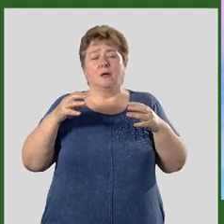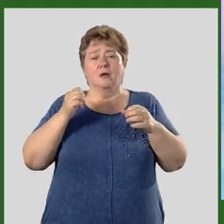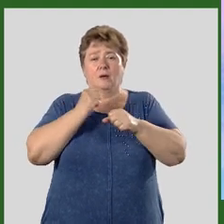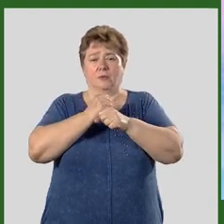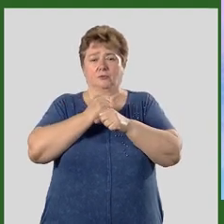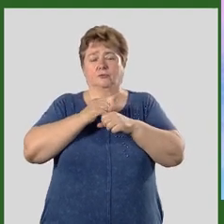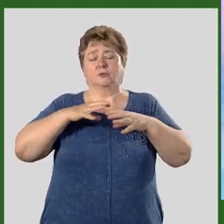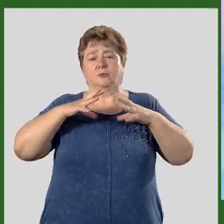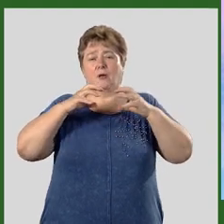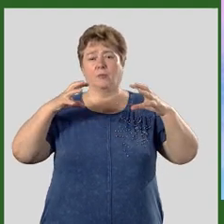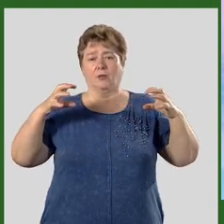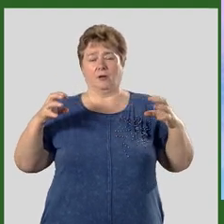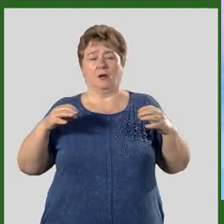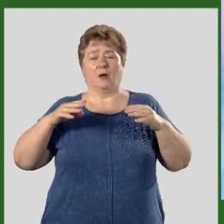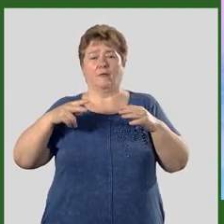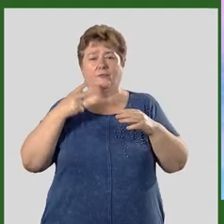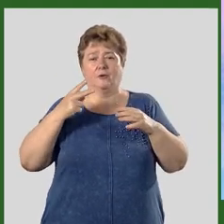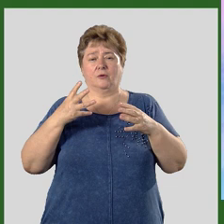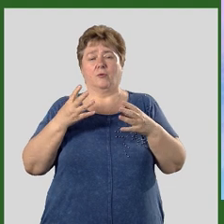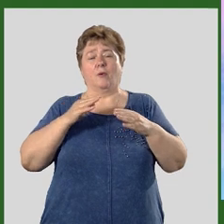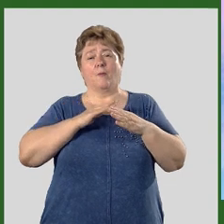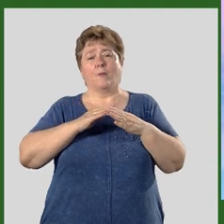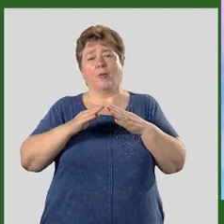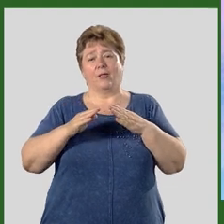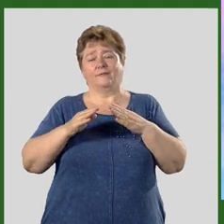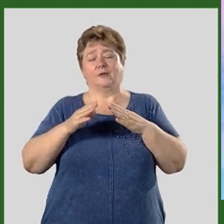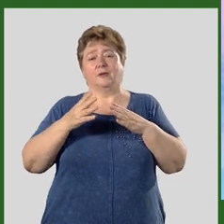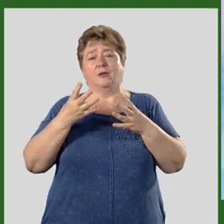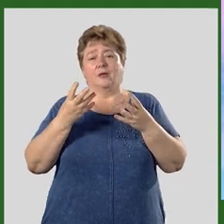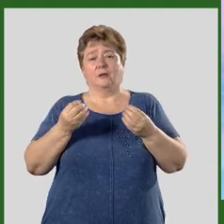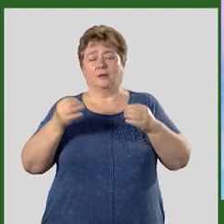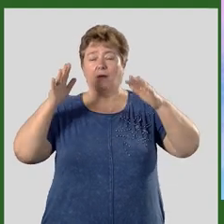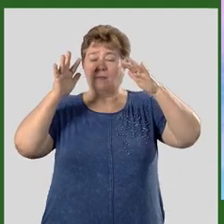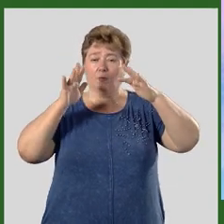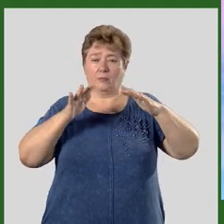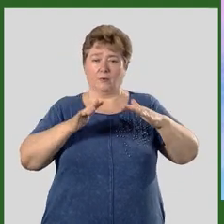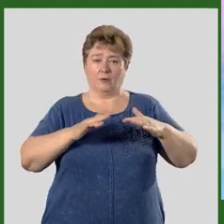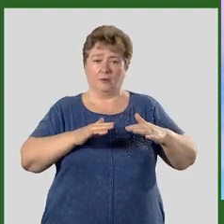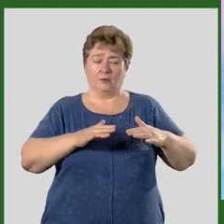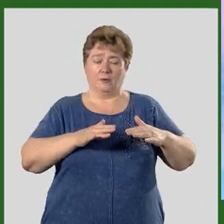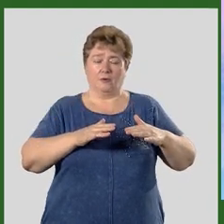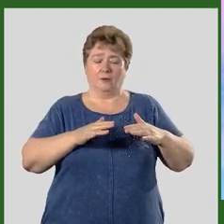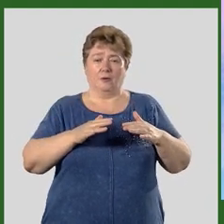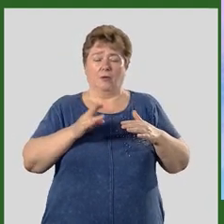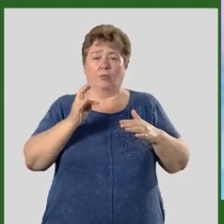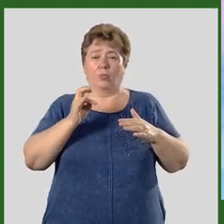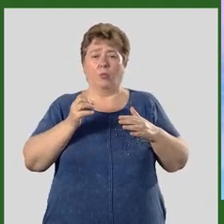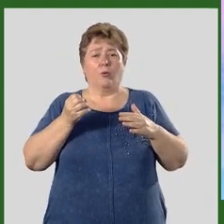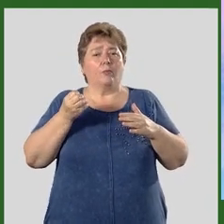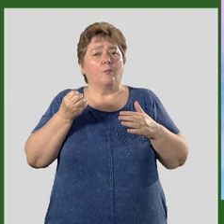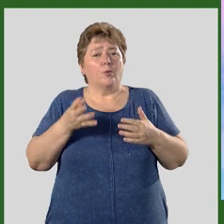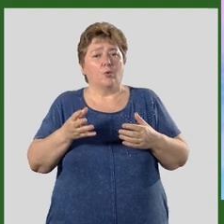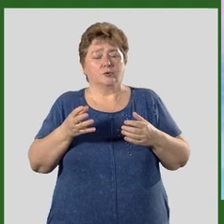облака. И во второй половине дня выпадают атмосферные осадки. Но не